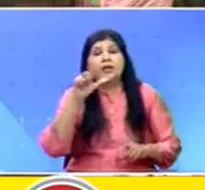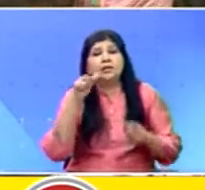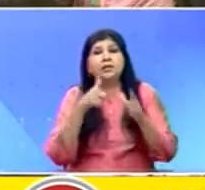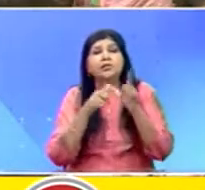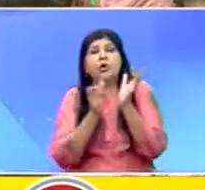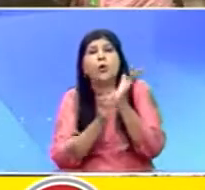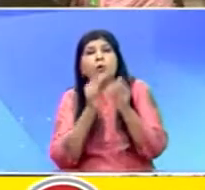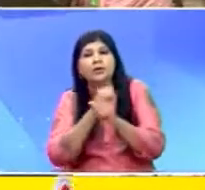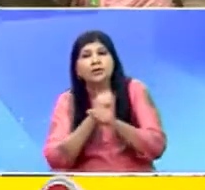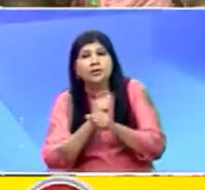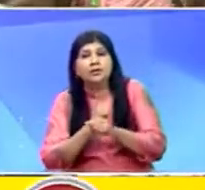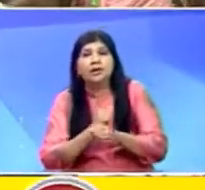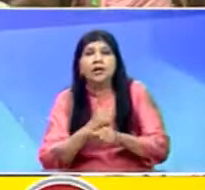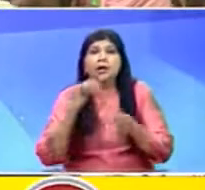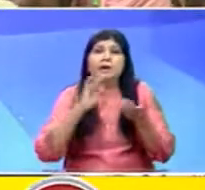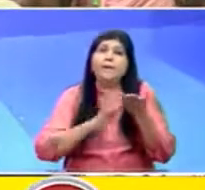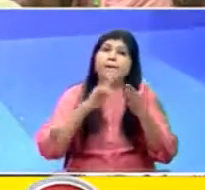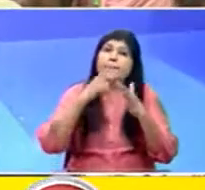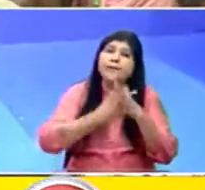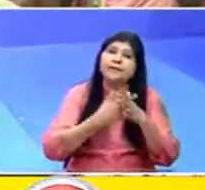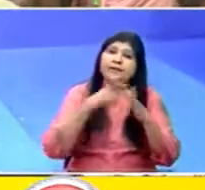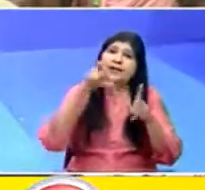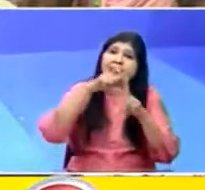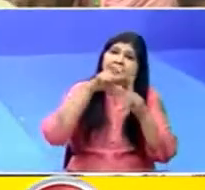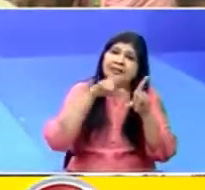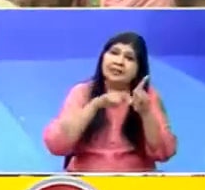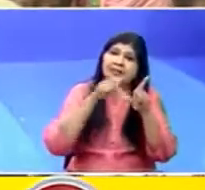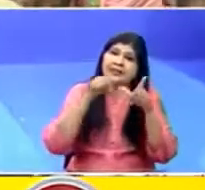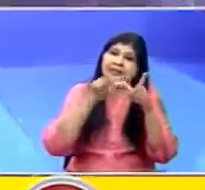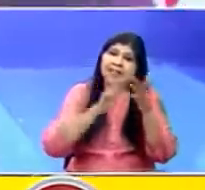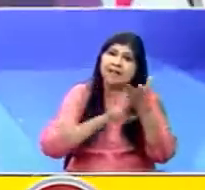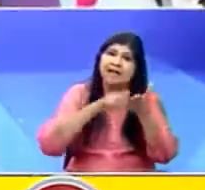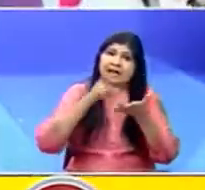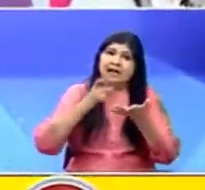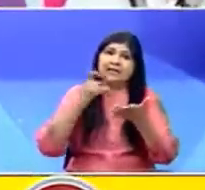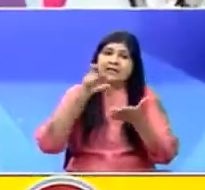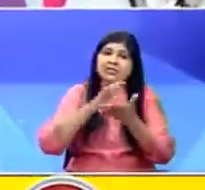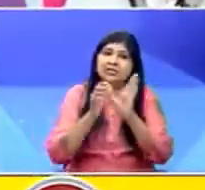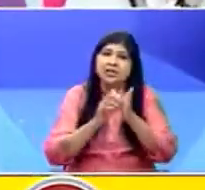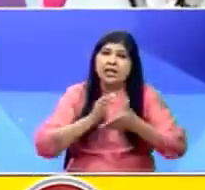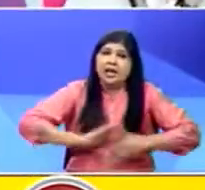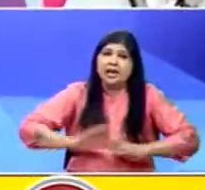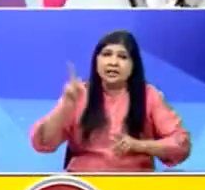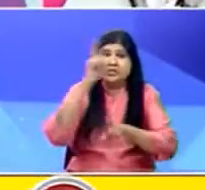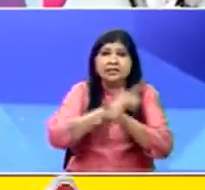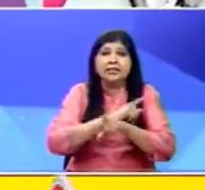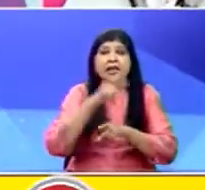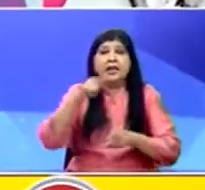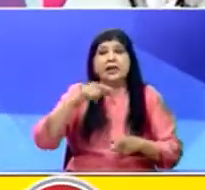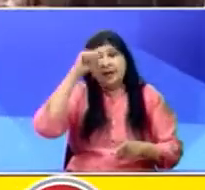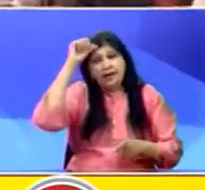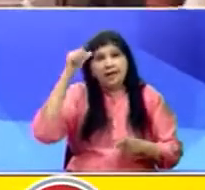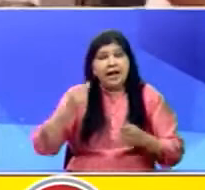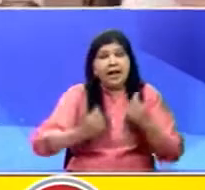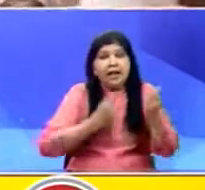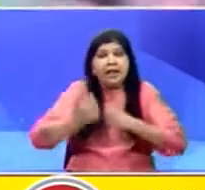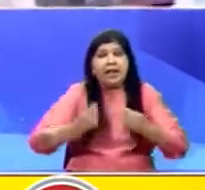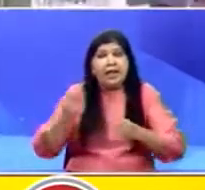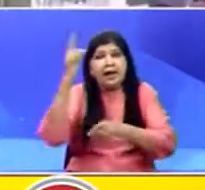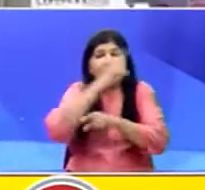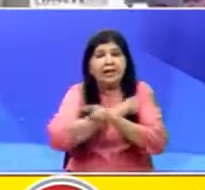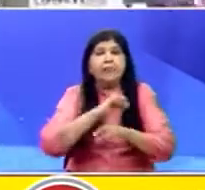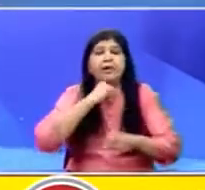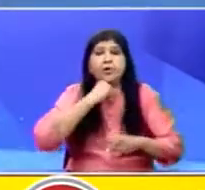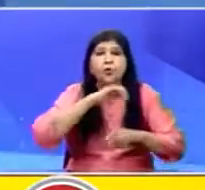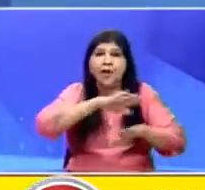को मेजर ध्यानचंद जी की जन्म जयंती पर राष्ट्रीय खेल दिवस भी मनाया जाएगा। हमारे युवा